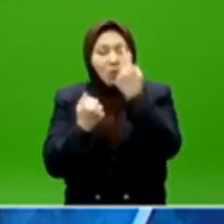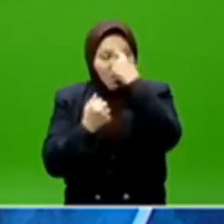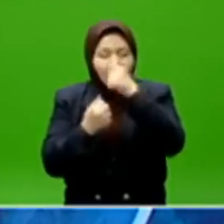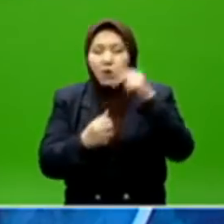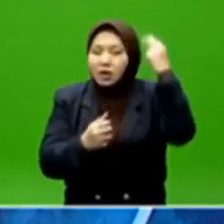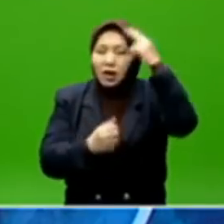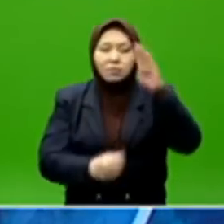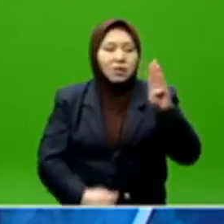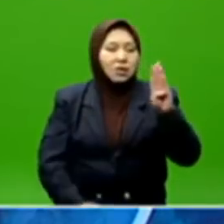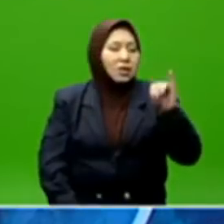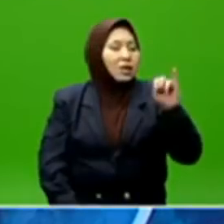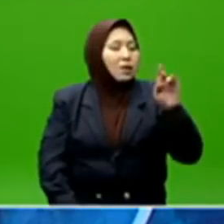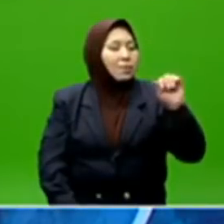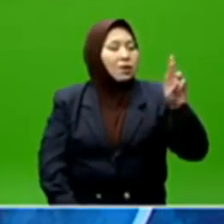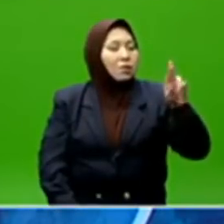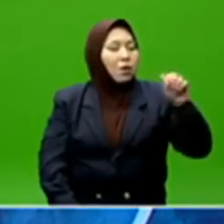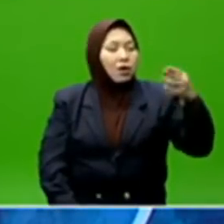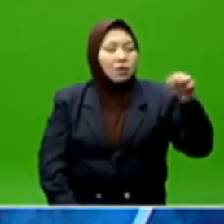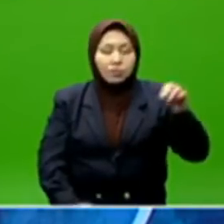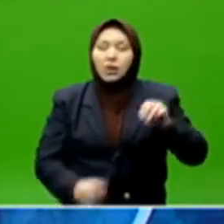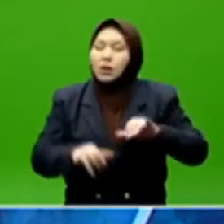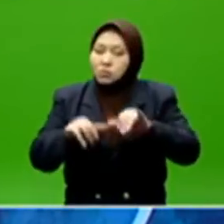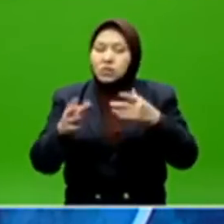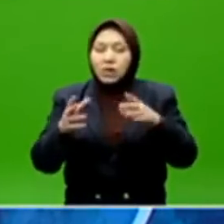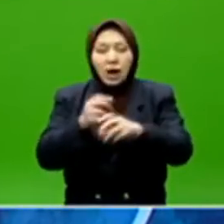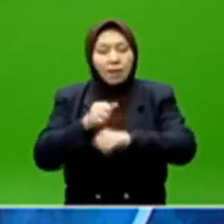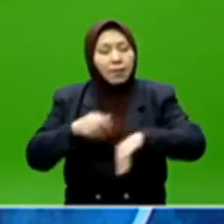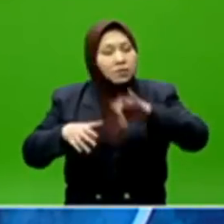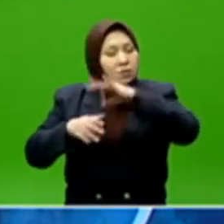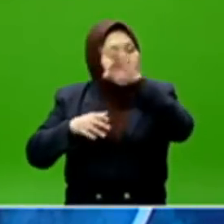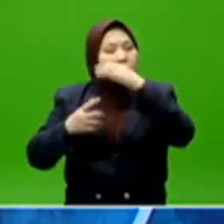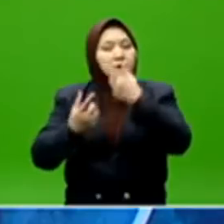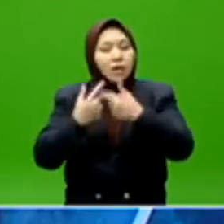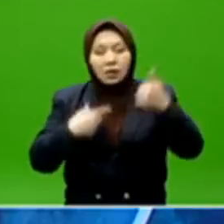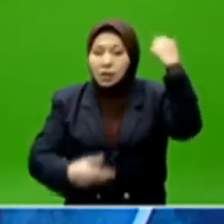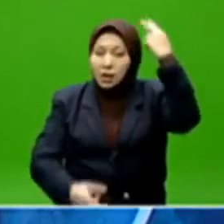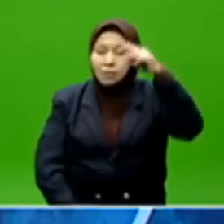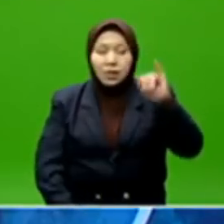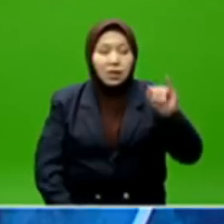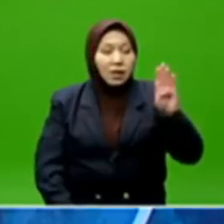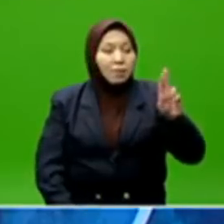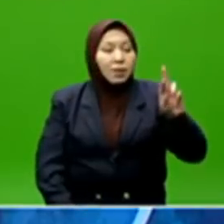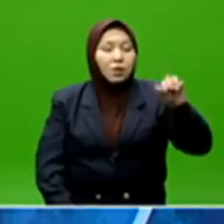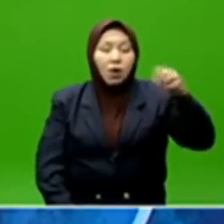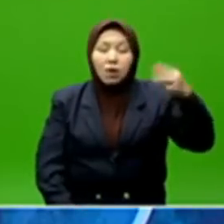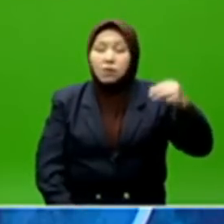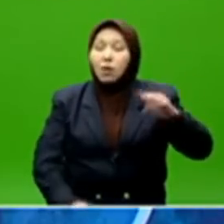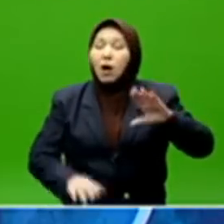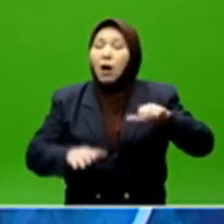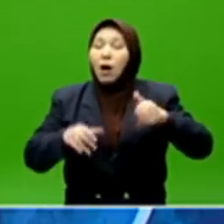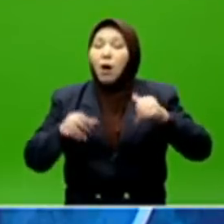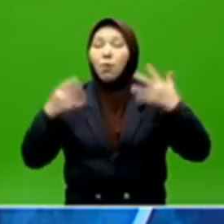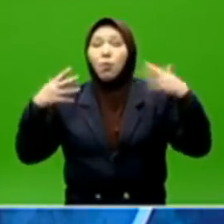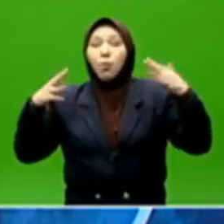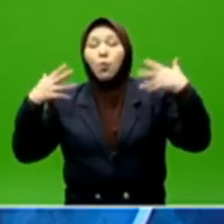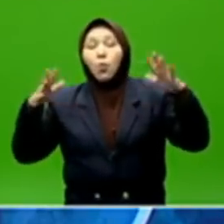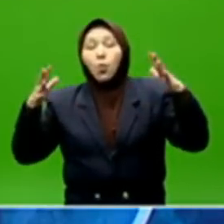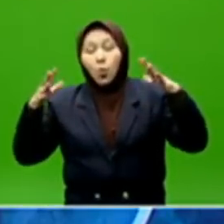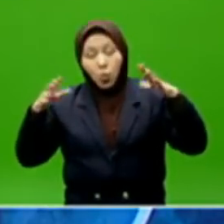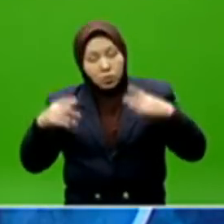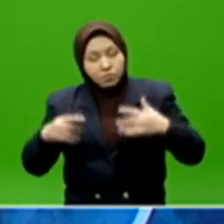mudah-mudahan kita terus mendapat semangat dan juga ibrah daripada Nabi Allah Ibrahim. Hebatnya perjuangan Nabi Allah Ibrahim dan kuatnya